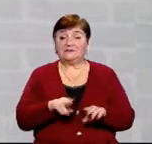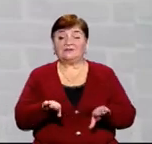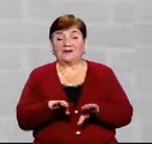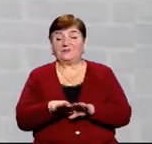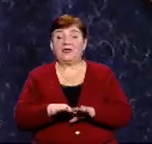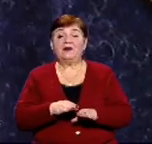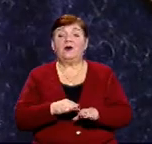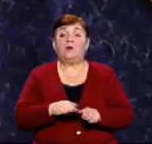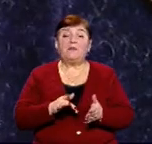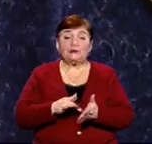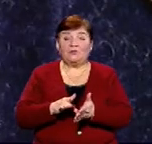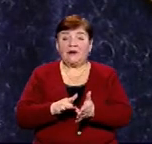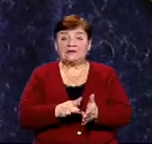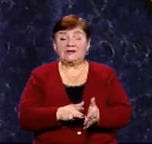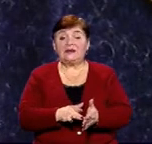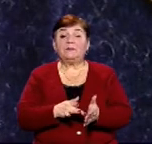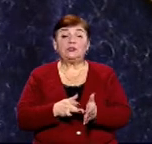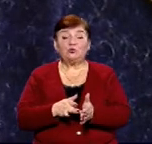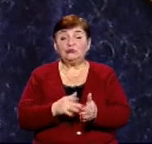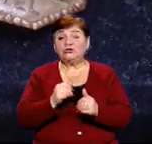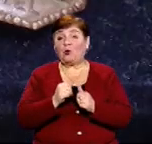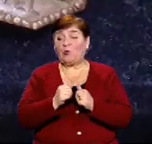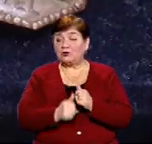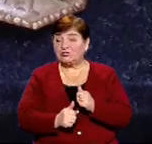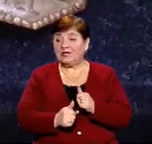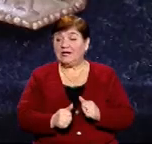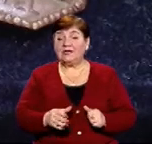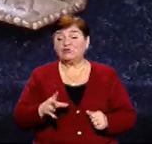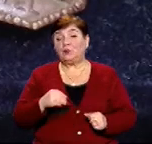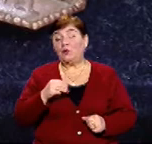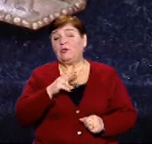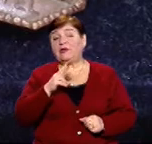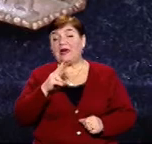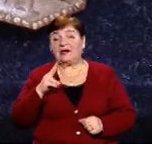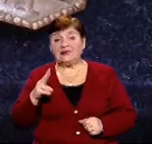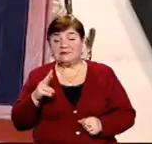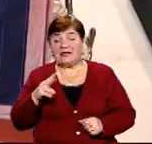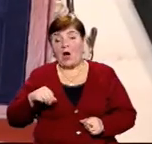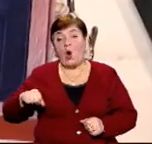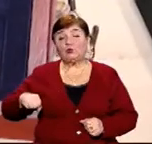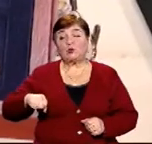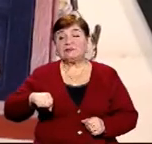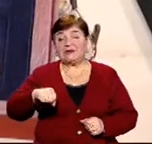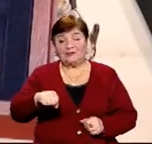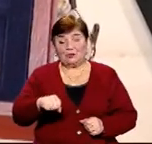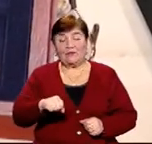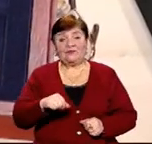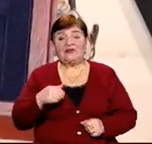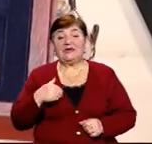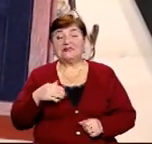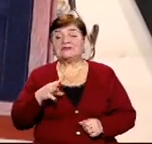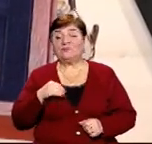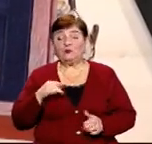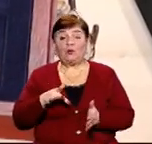цінності, мандрувати. Мандруючи, кожен мав з собою якусь тростинку. Да? Відвідуючи